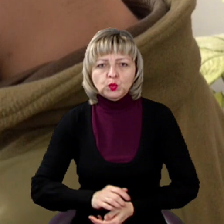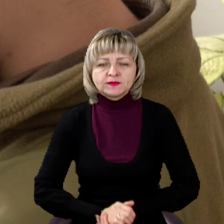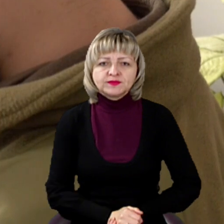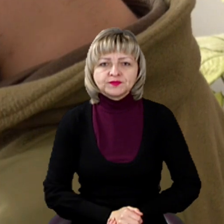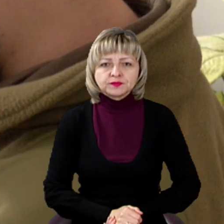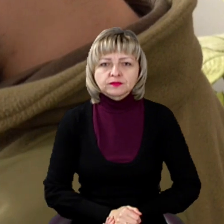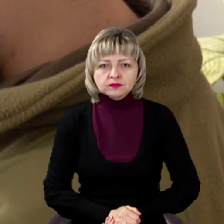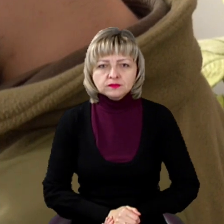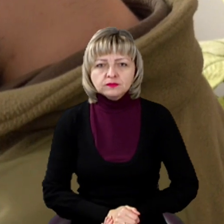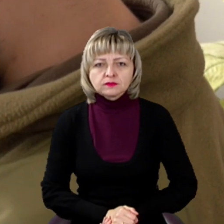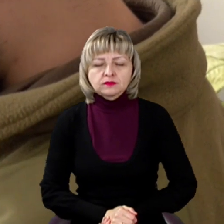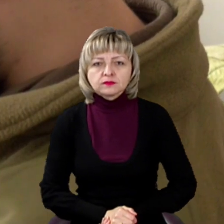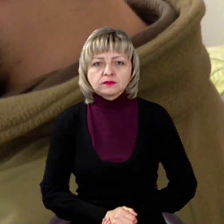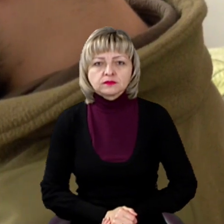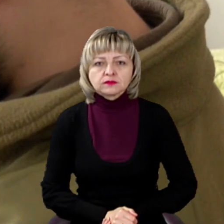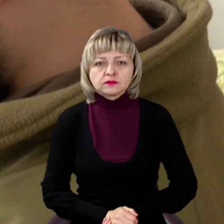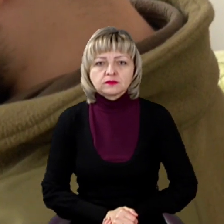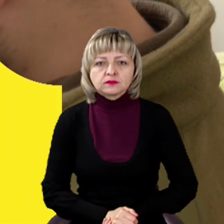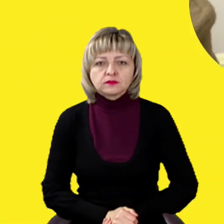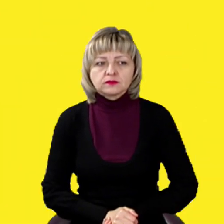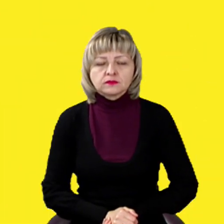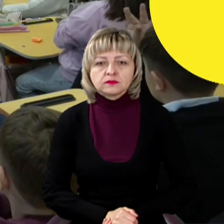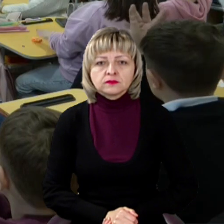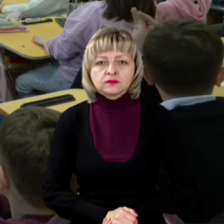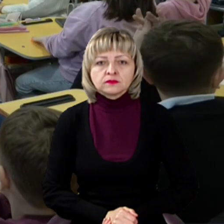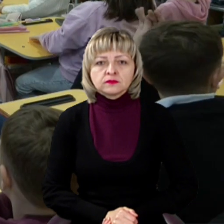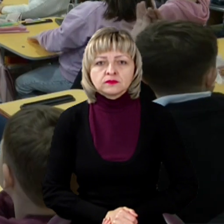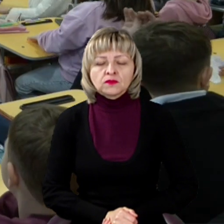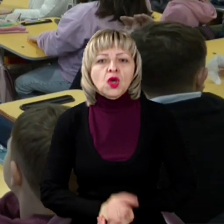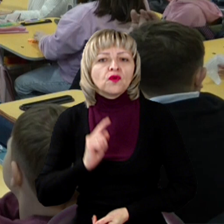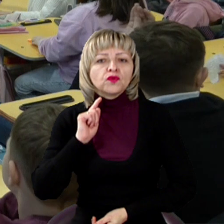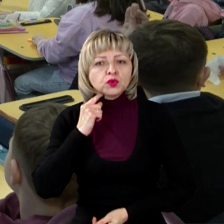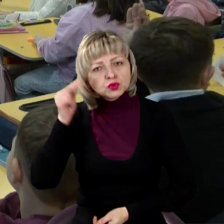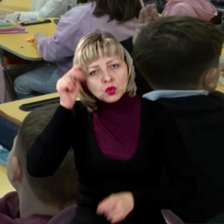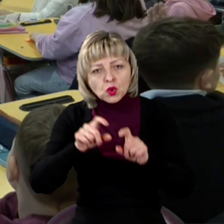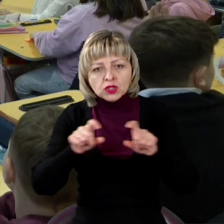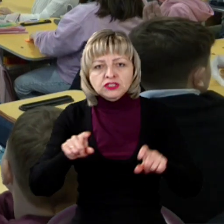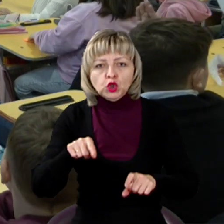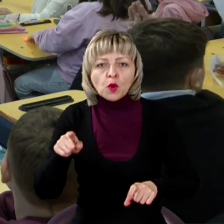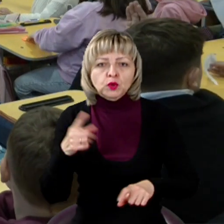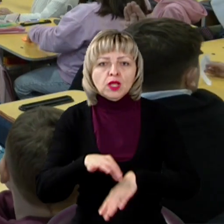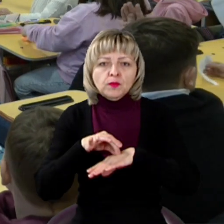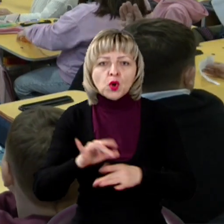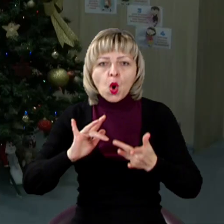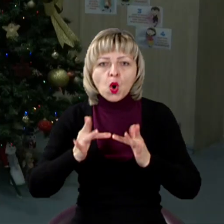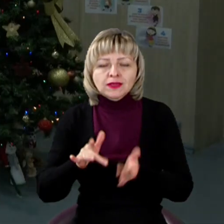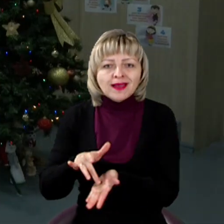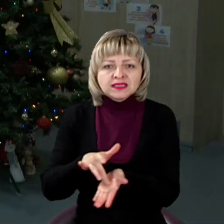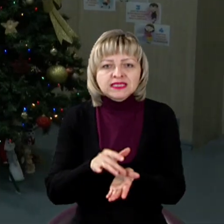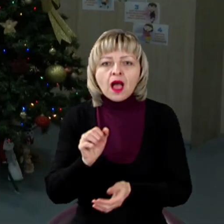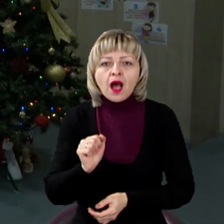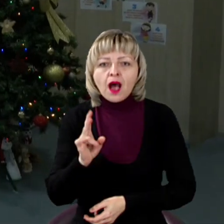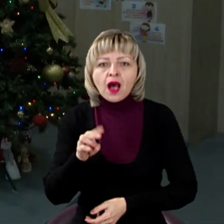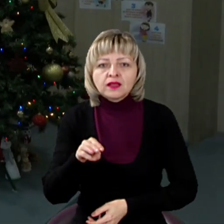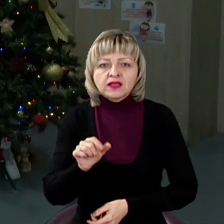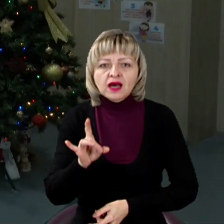Чернуха, Віктор Легіньковський, Суспільне новини, Луцьк. У Луцькому ліцеї номер 1 відбулася онлайн-екскурсія